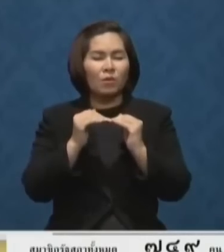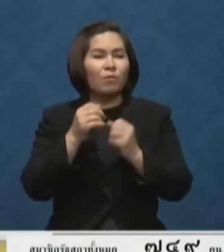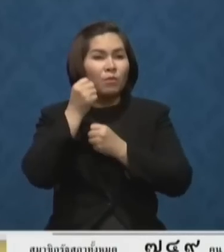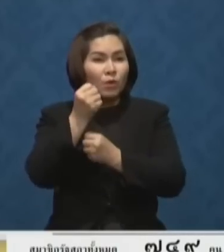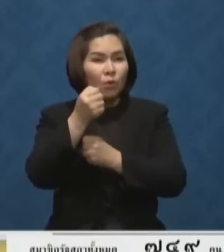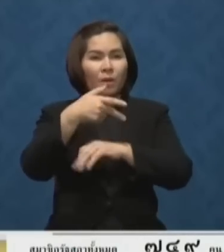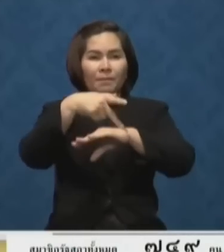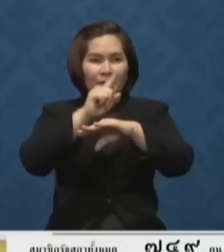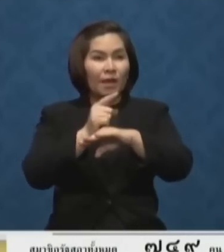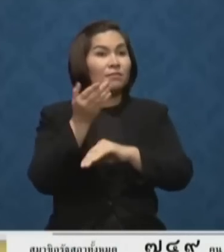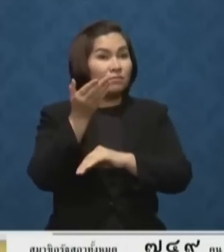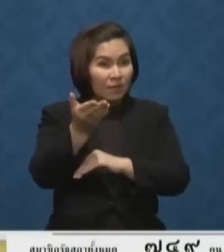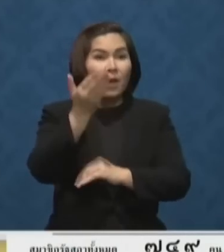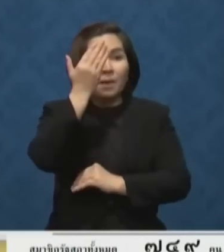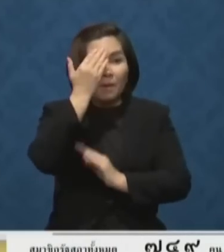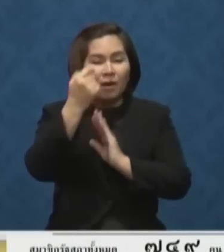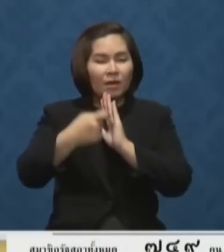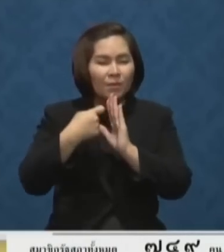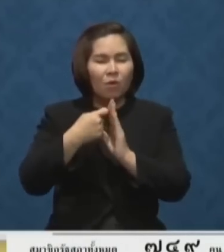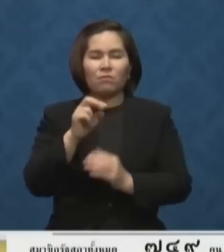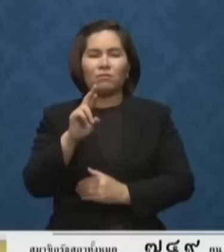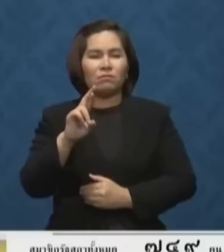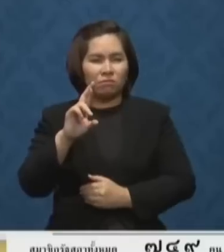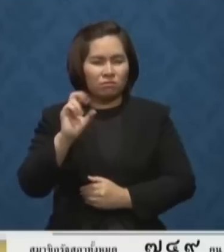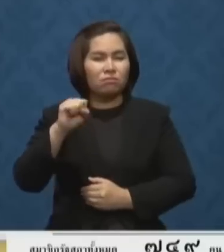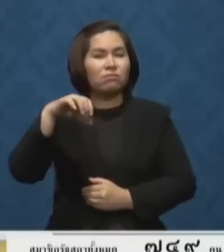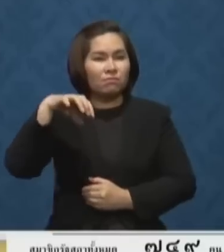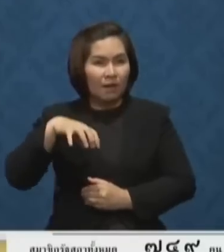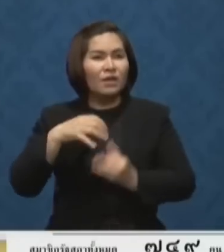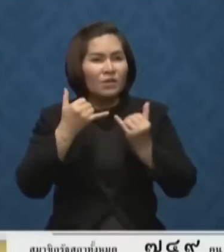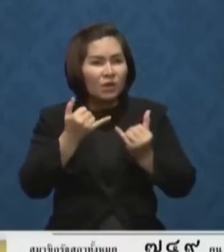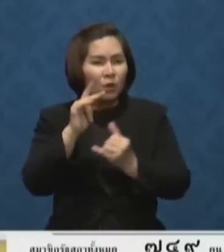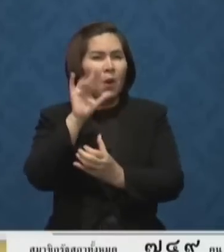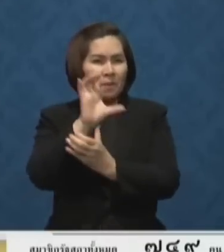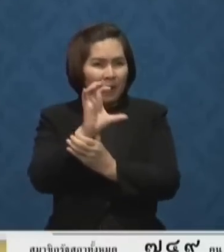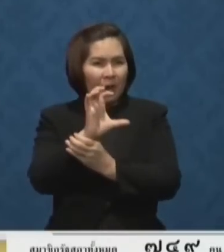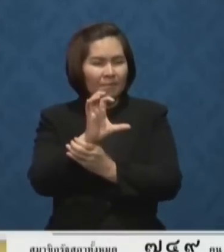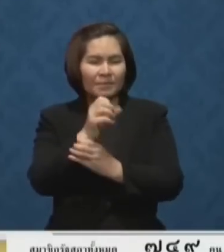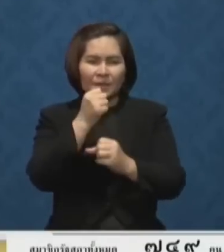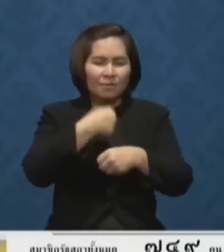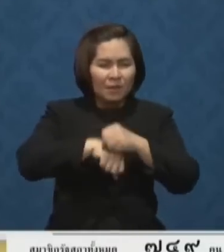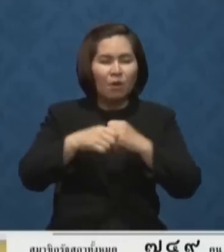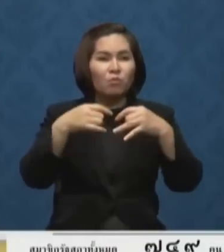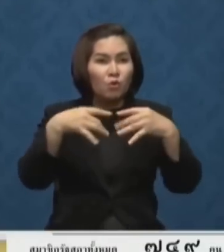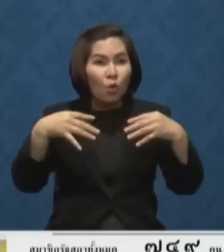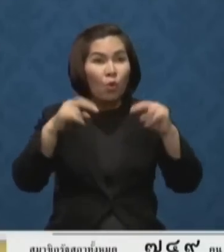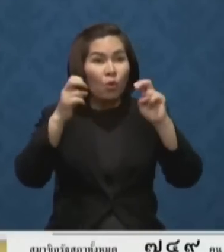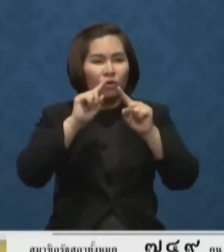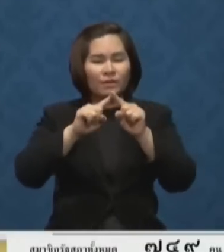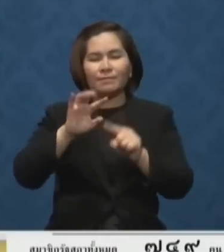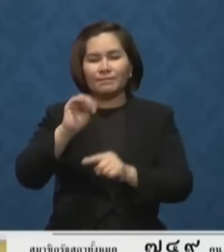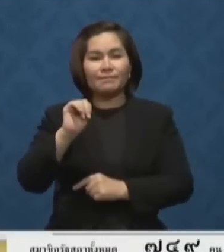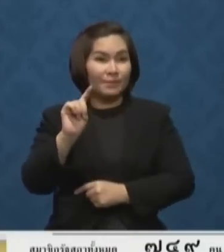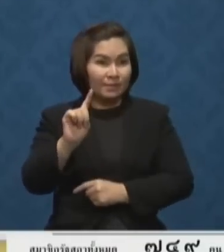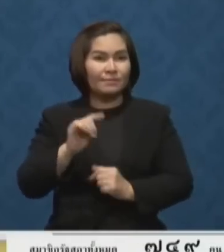ทวงท่านประฐานครัว่า ลฐษภาของเรานะครับ กำลงทำผิดข้อบงครับข้อที่ 41 นะครับ